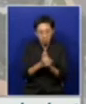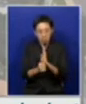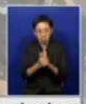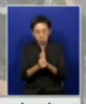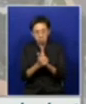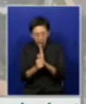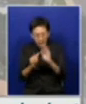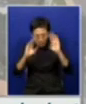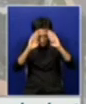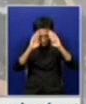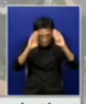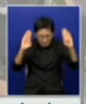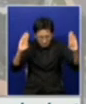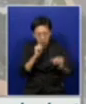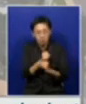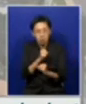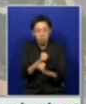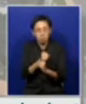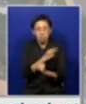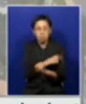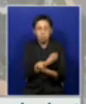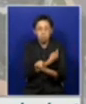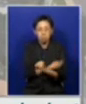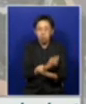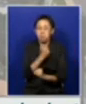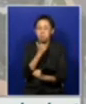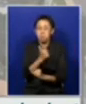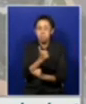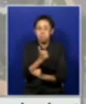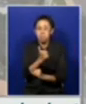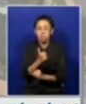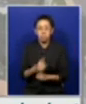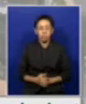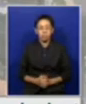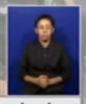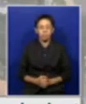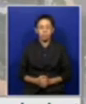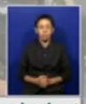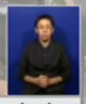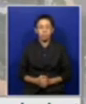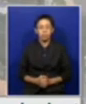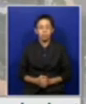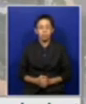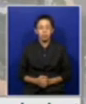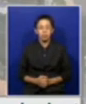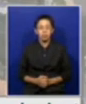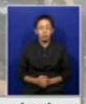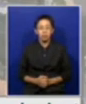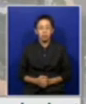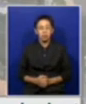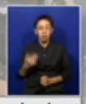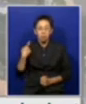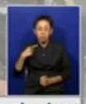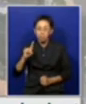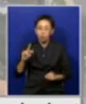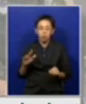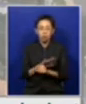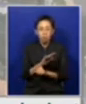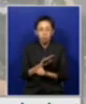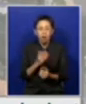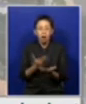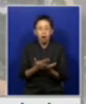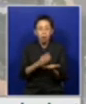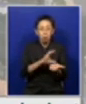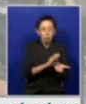ประสบการณ์ในการทำงานนะครับอย่างดียิ่งนะครับทำให้เกิดความคุ้มค่าแล้วได้ประโยชน์มากในขณะที่งบประมาณ